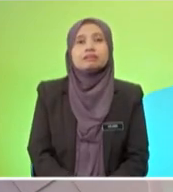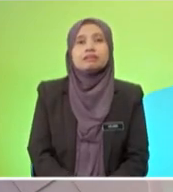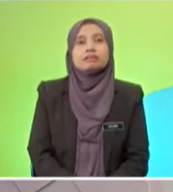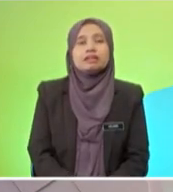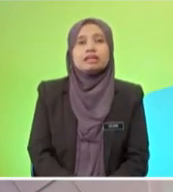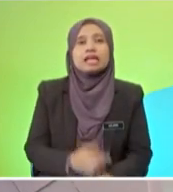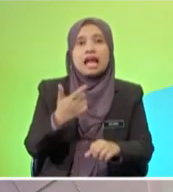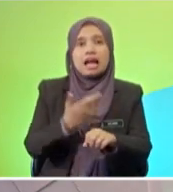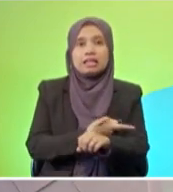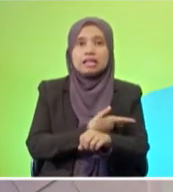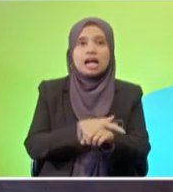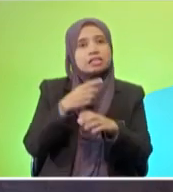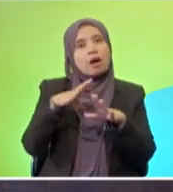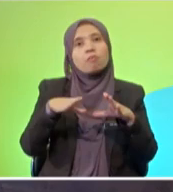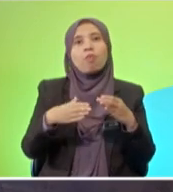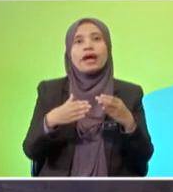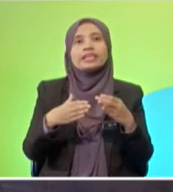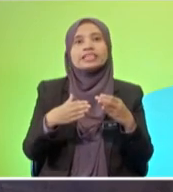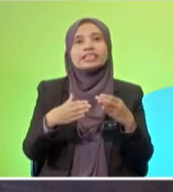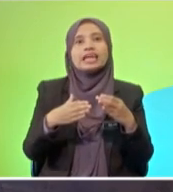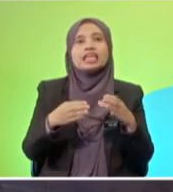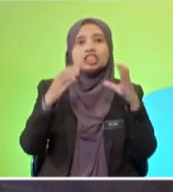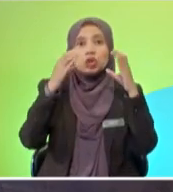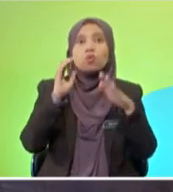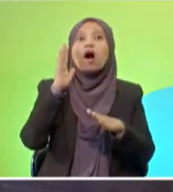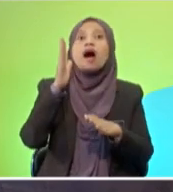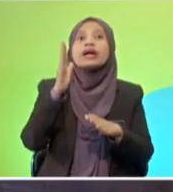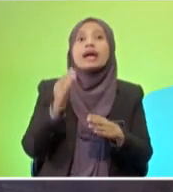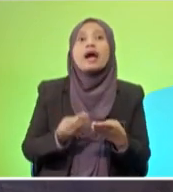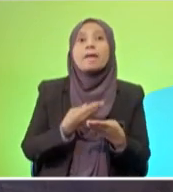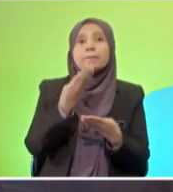dengan baik jadi upah ganjaransyah